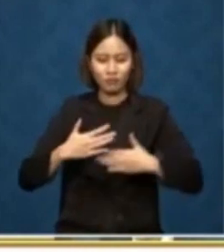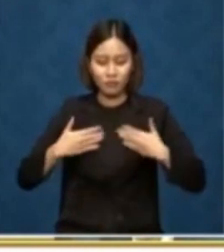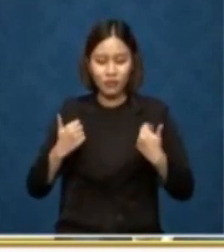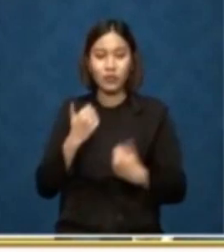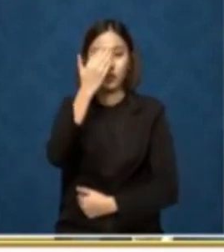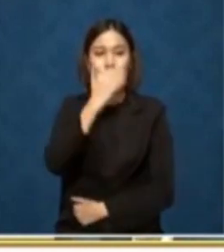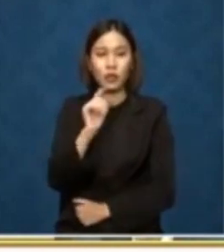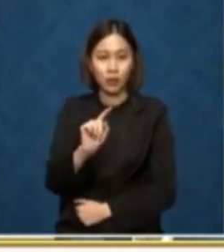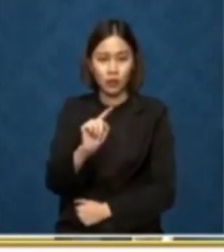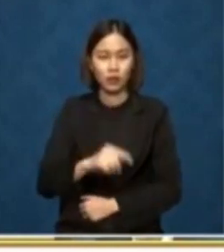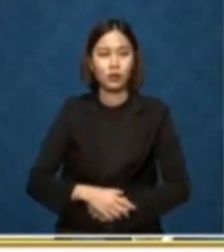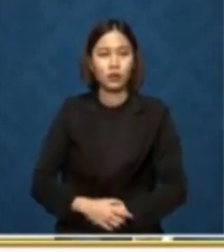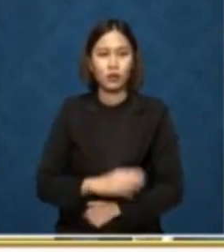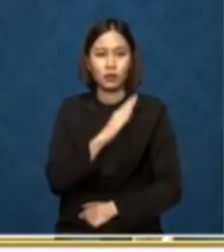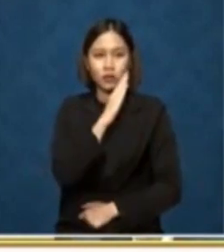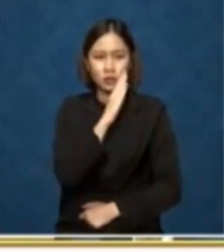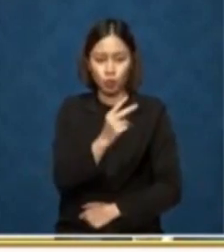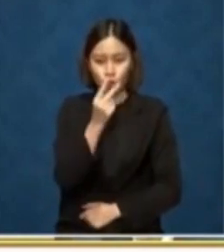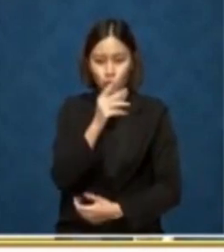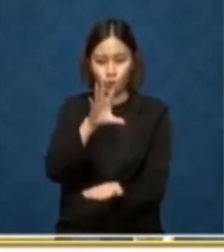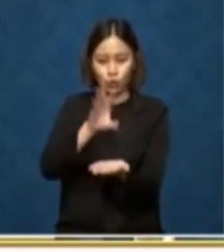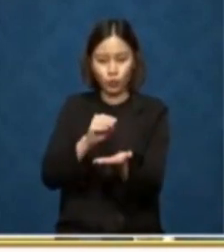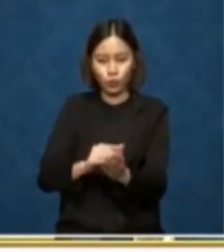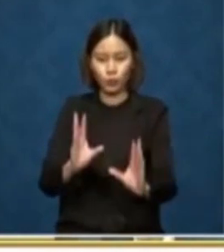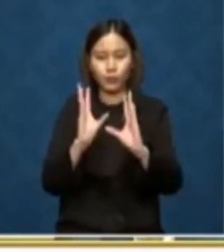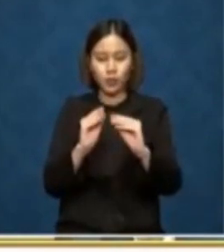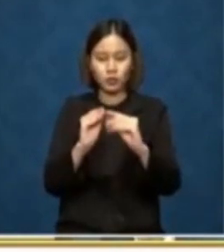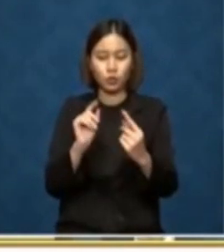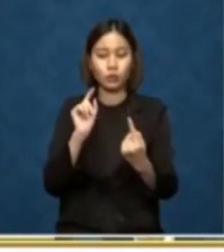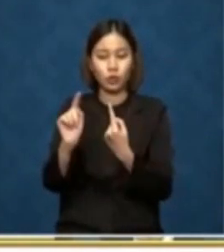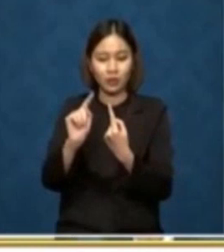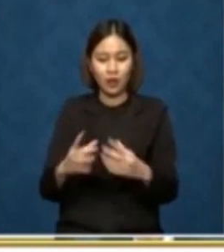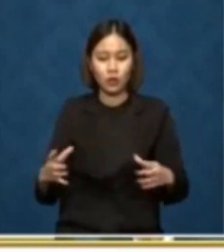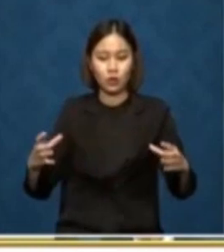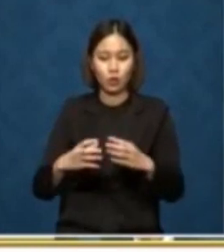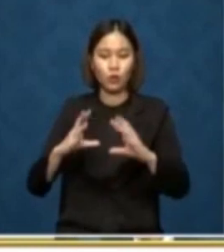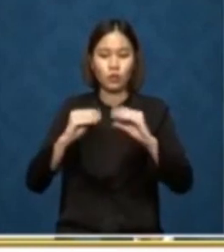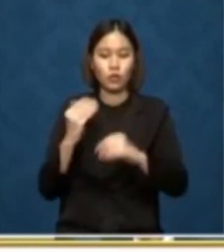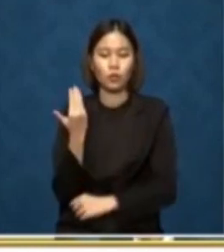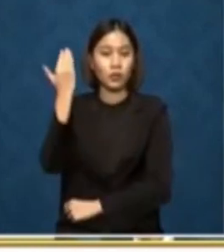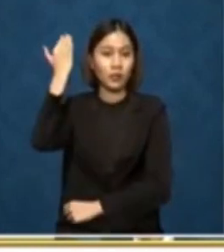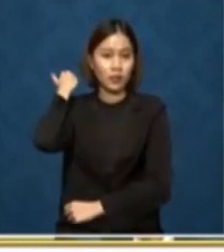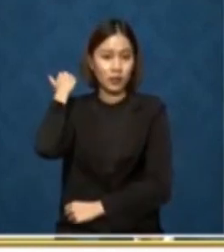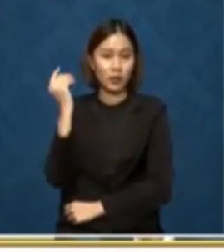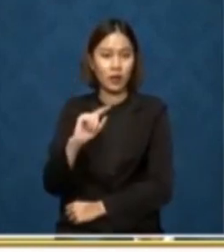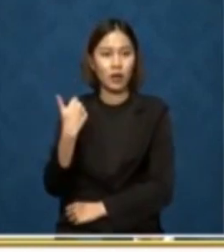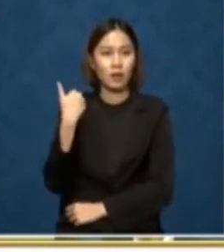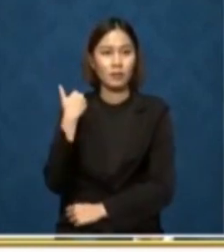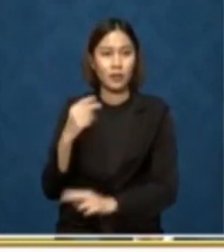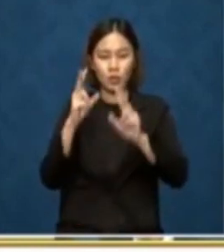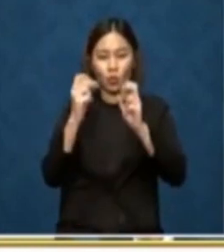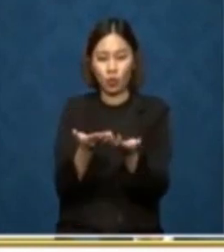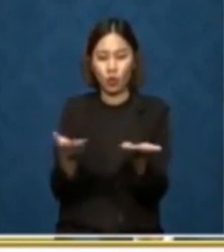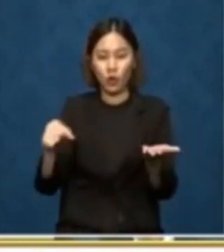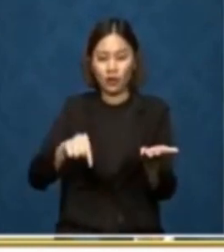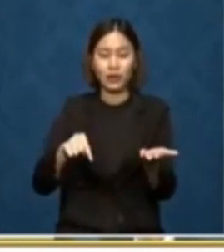ยดีกเพาะว่าจง แล้วถ้าเราดูบนทึกกลปชุมในสมยที่แล้วในสภาษสมัทแล้วริ ๆ มียัต